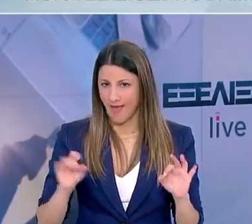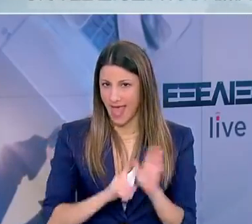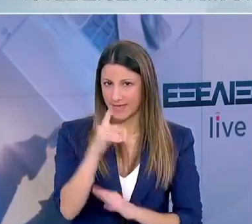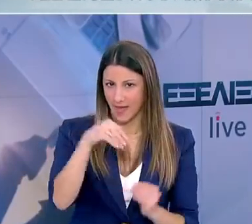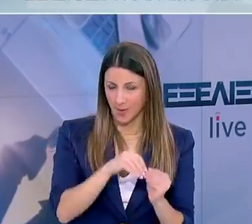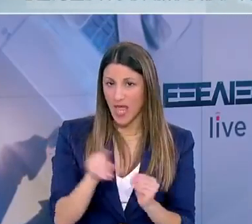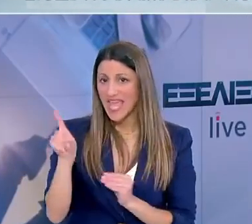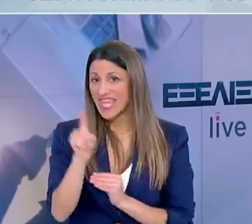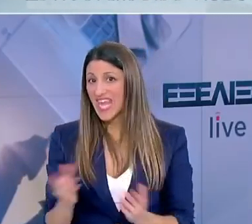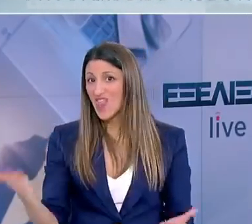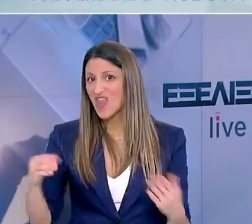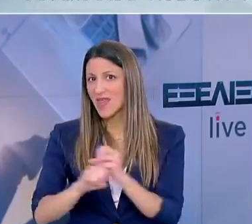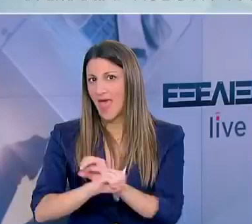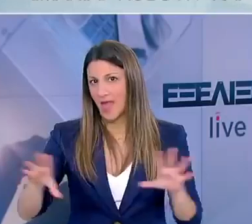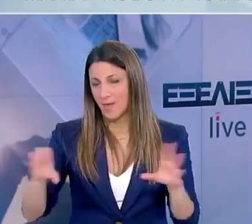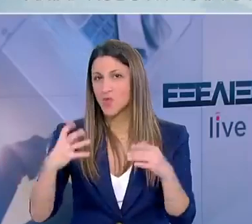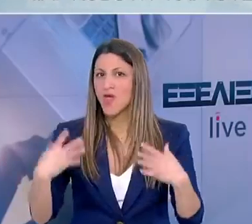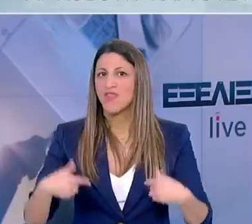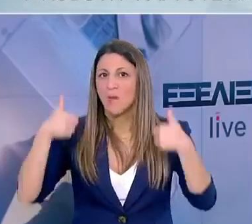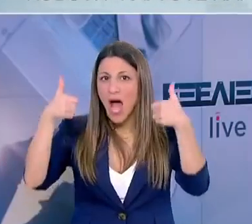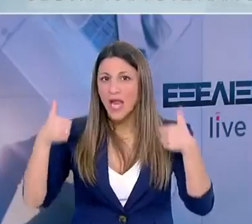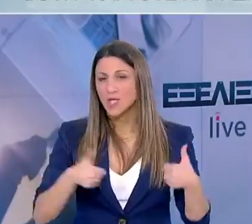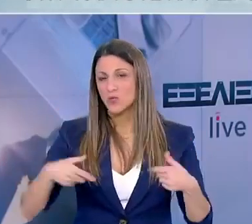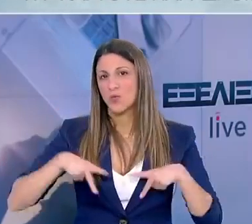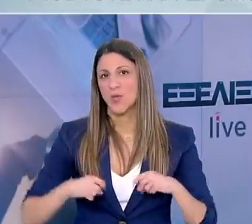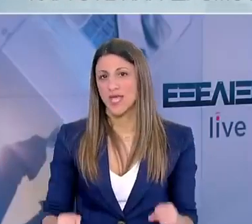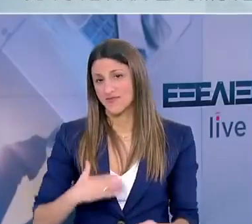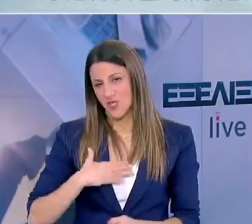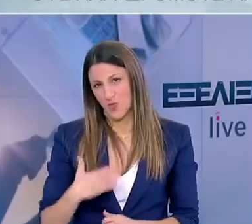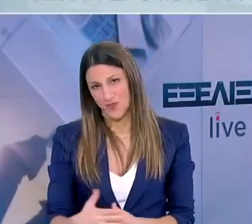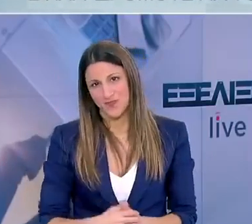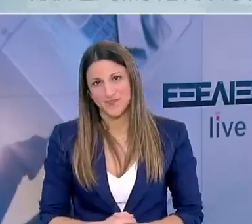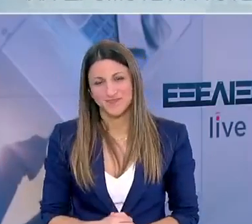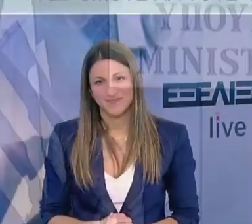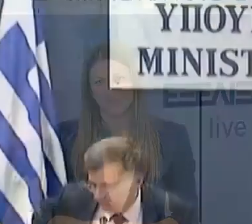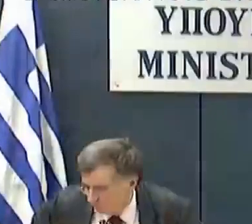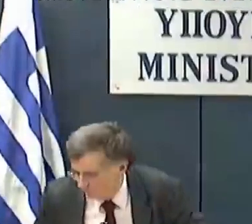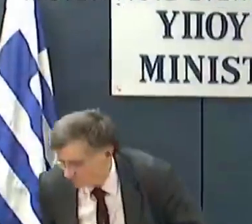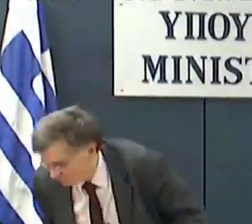Απριλίου δεν θα πραγματοποιηθεί και θα εκδοθεί γραπτή ανακοίνωση από το Υπουργείο Υγείας. Σας ευχαριστούμε πολύ.